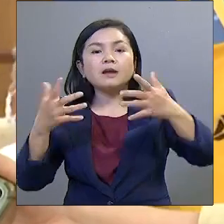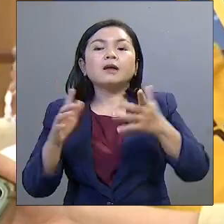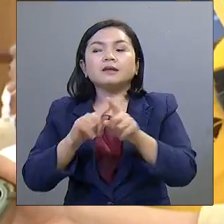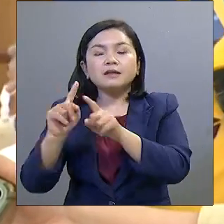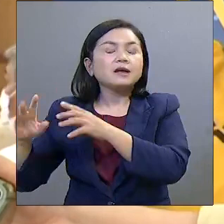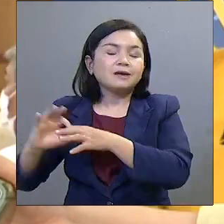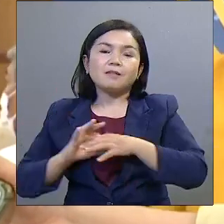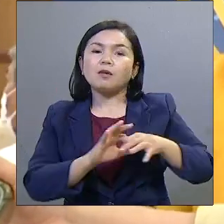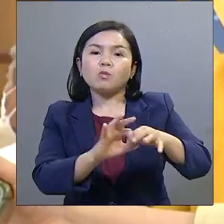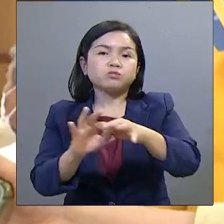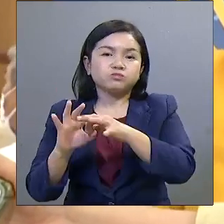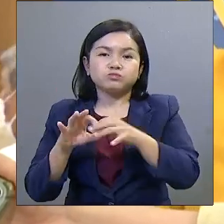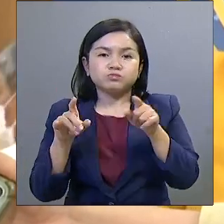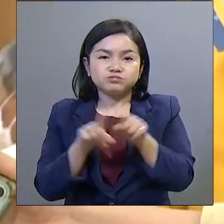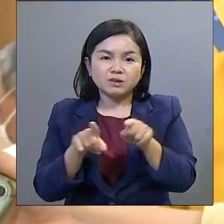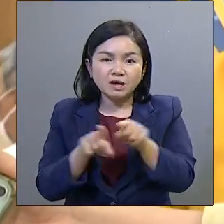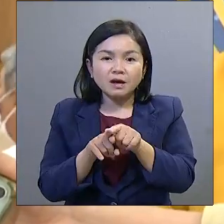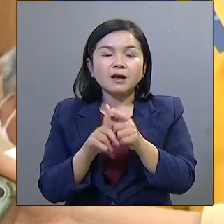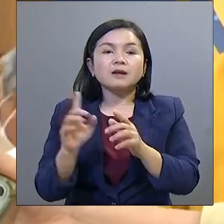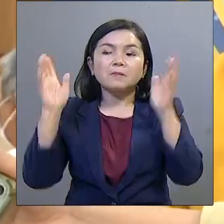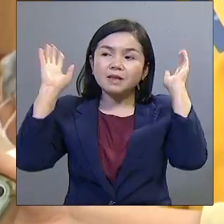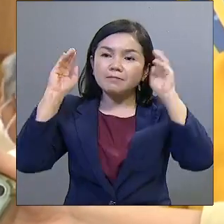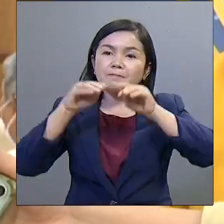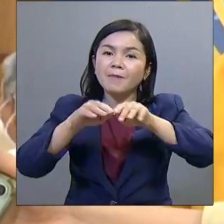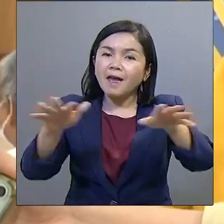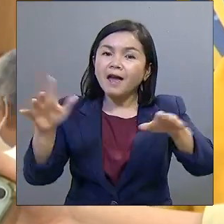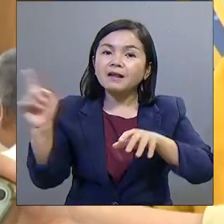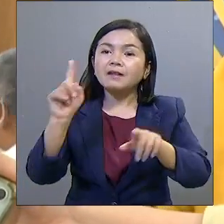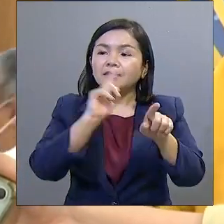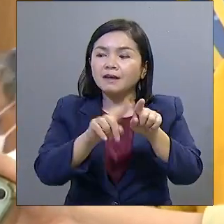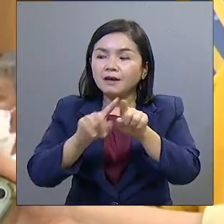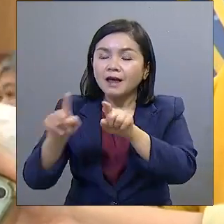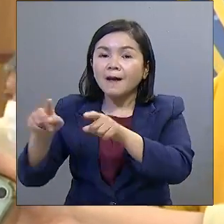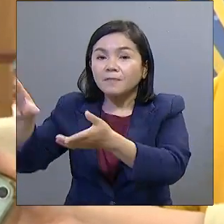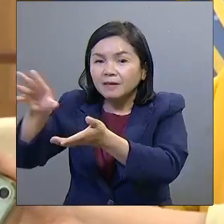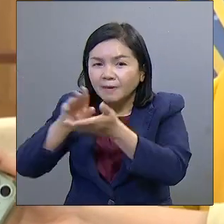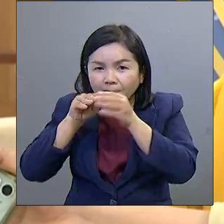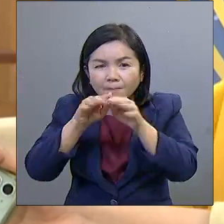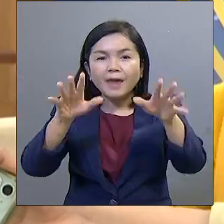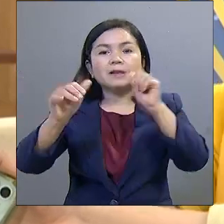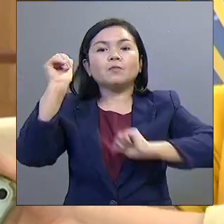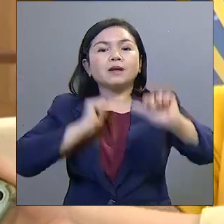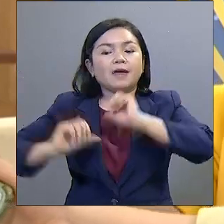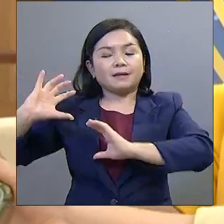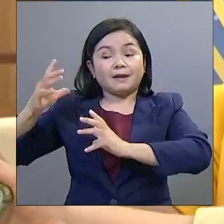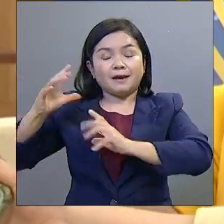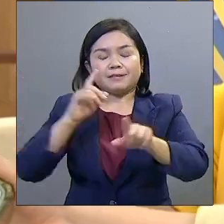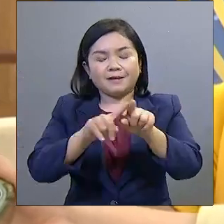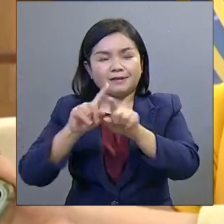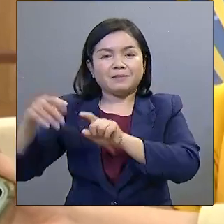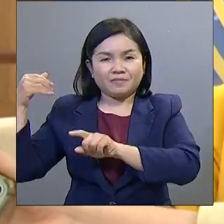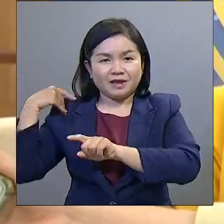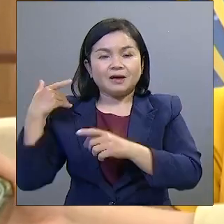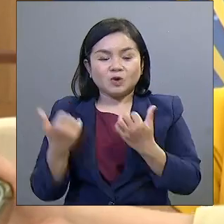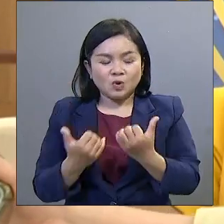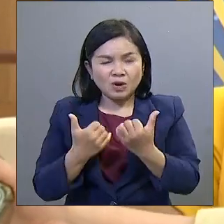เกี่ยวข้องกับเรื่องของการนำเสนอเรื่องราวต่างๆผ่านภาพยนตร์ในแต่ละห่วงเวลานะครับเพราะฉะนั้นในครั้งนี้ก็